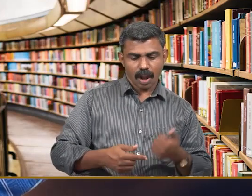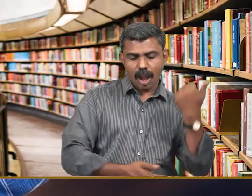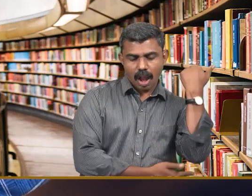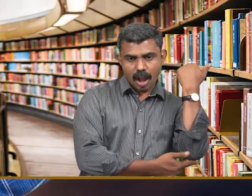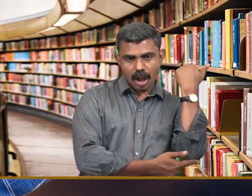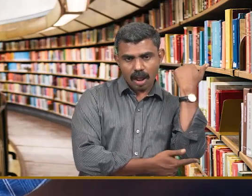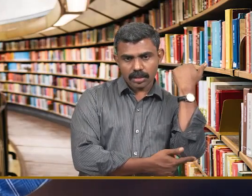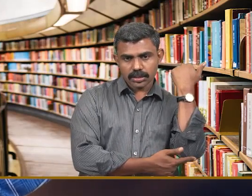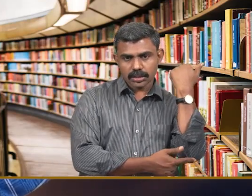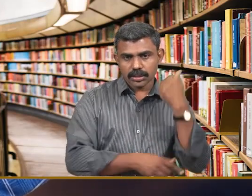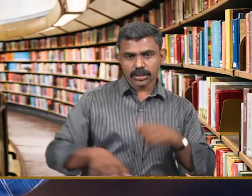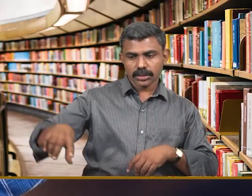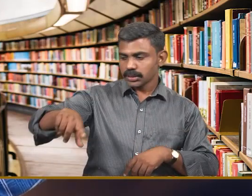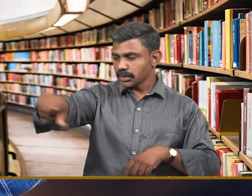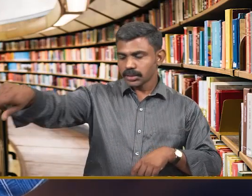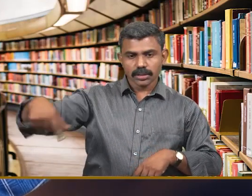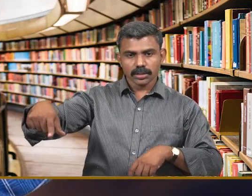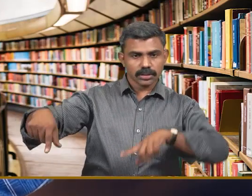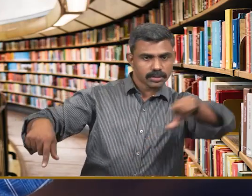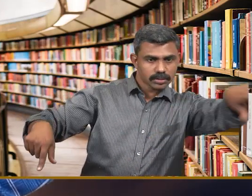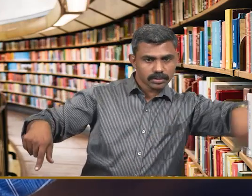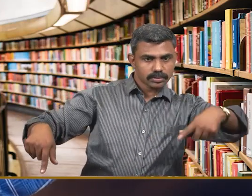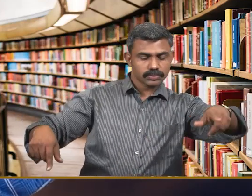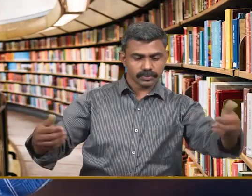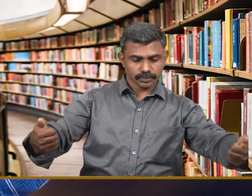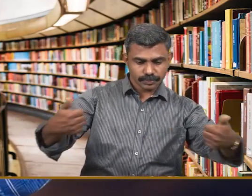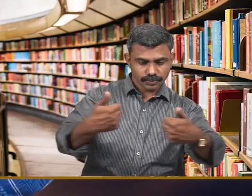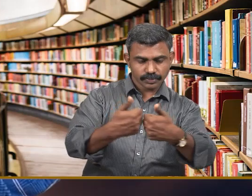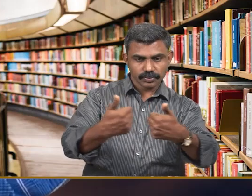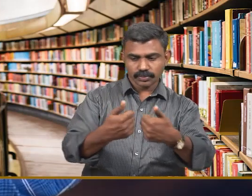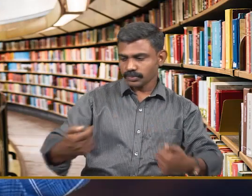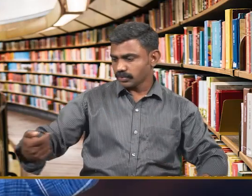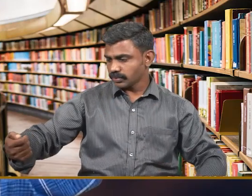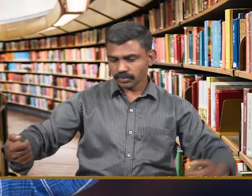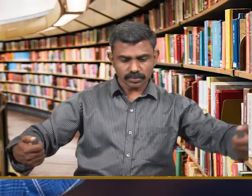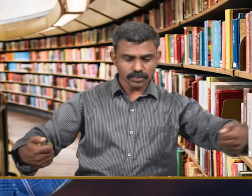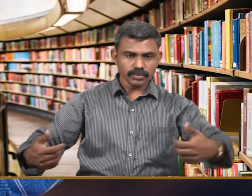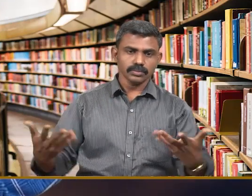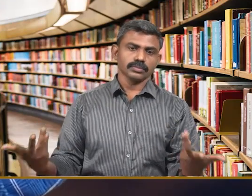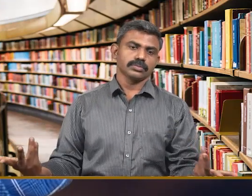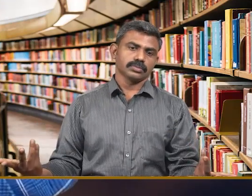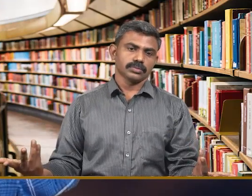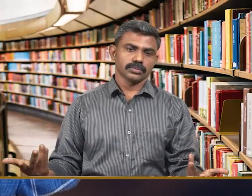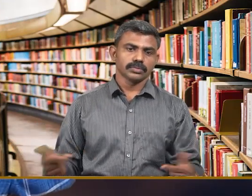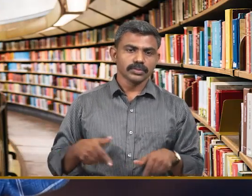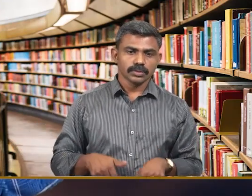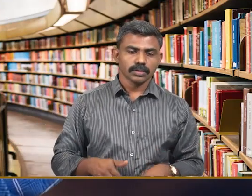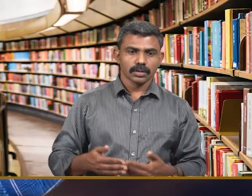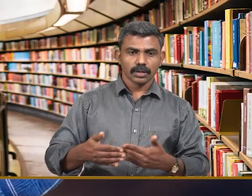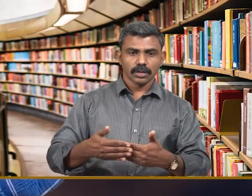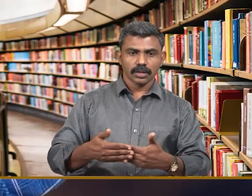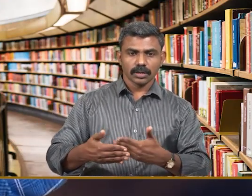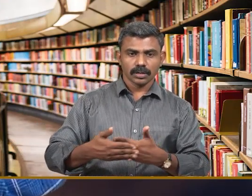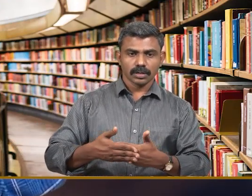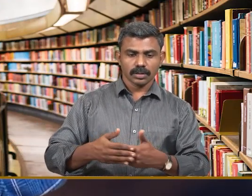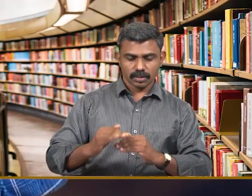முடிவில் நேச நாடுகள் அச்சு நாடுகள் மீது என்ன பண்ணாங்க, போர் இழப்பீடு அதிகமாக செலுத்தினாங்க, அவங்களுடைய சுய அதாவது எல்லை கட்டுப்பாடை வந்து குறைச்சாங்க.